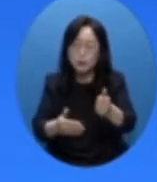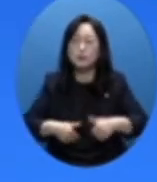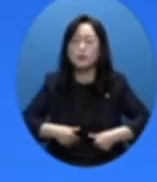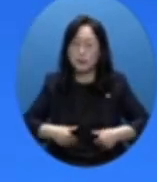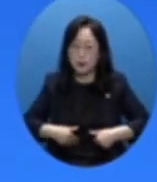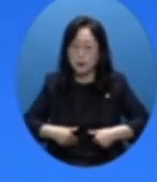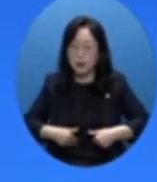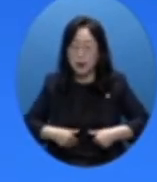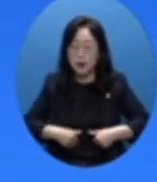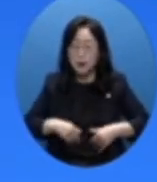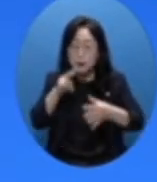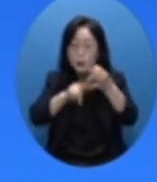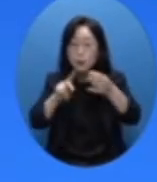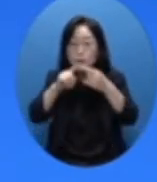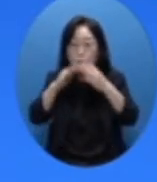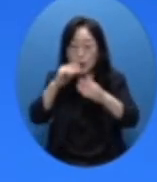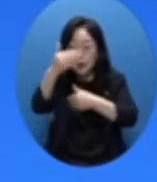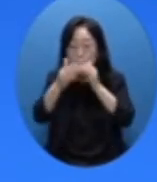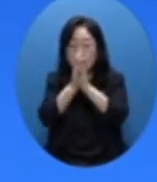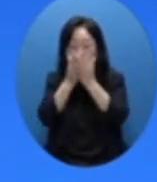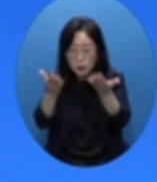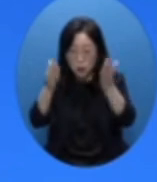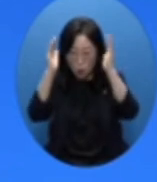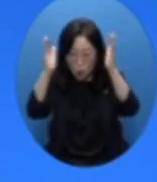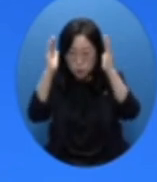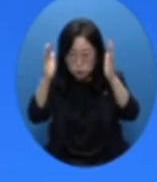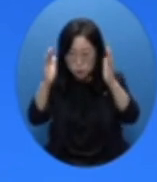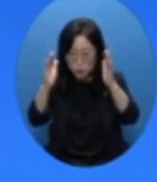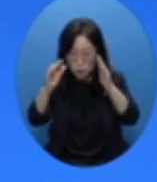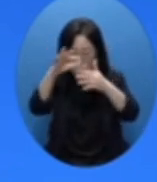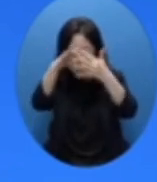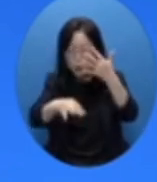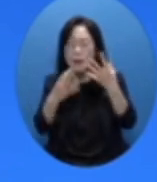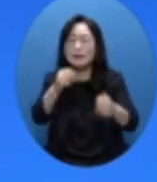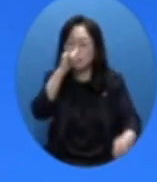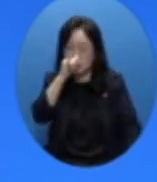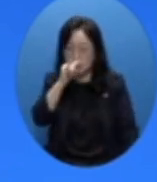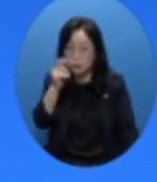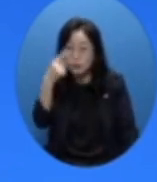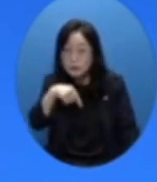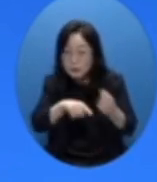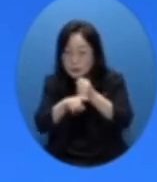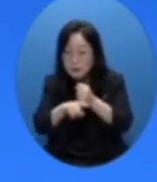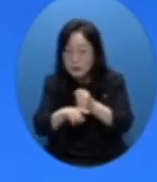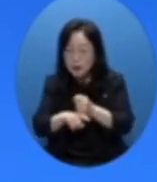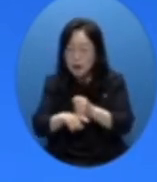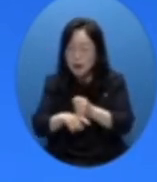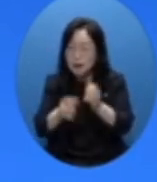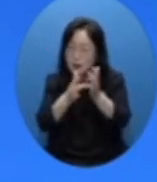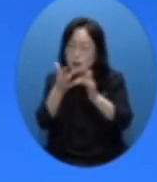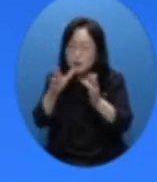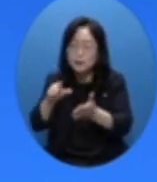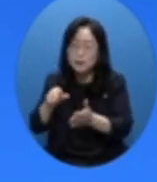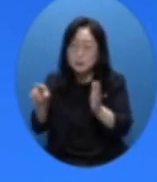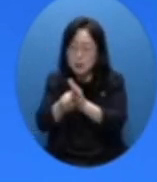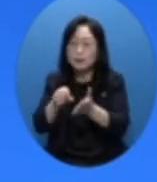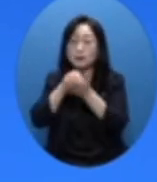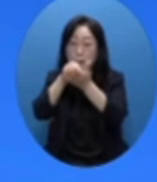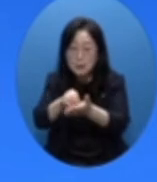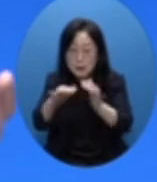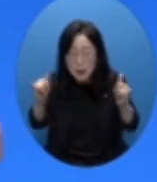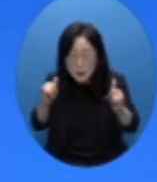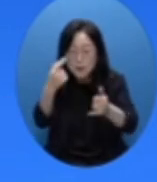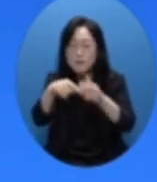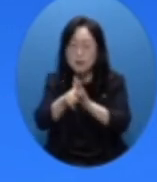성경 프로그램 있는 것은 아직 눈은 띄었으나 어슴푸레 보이고 잘 보이지 못하는 분들을 위해서 그런